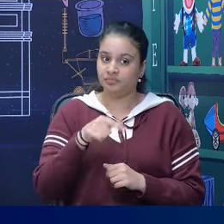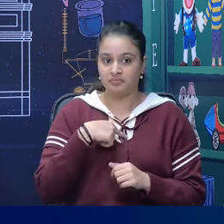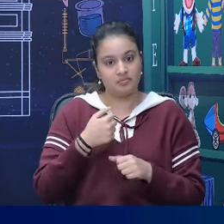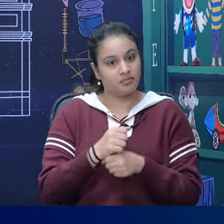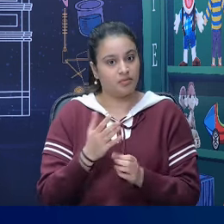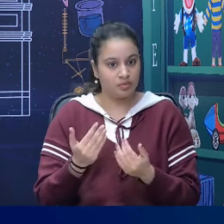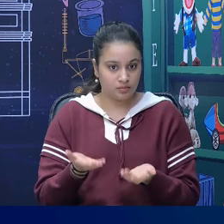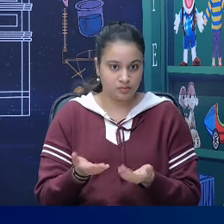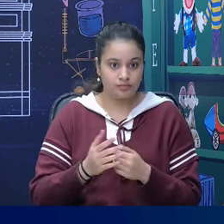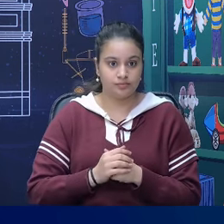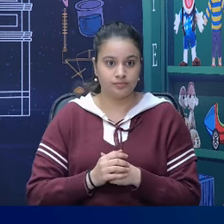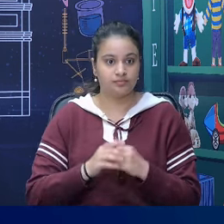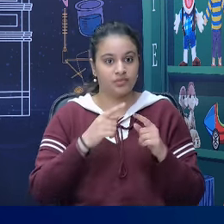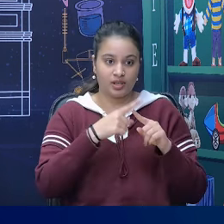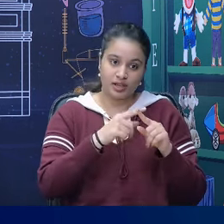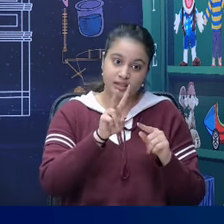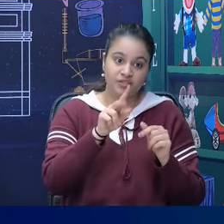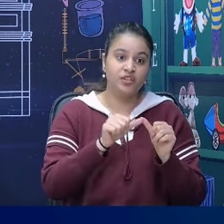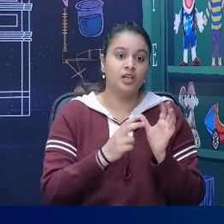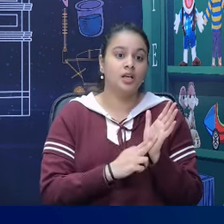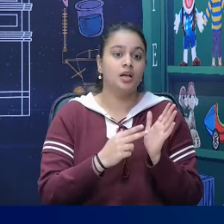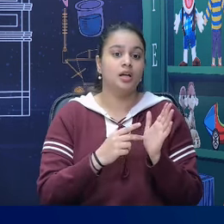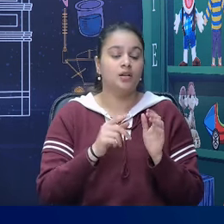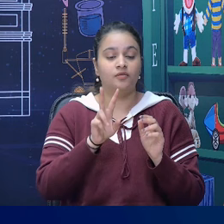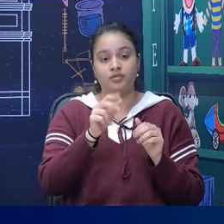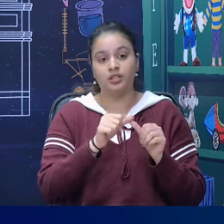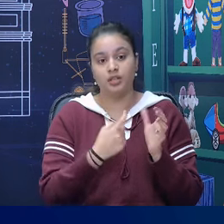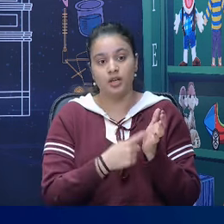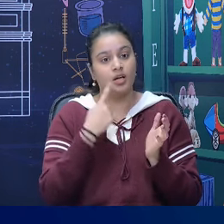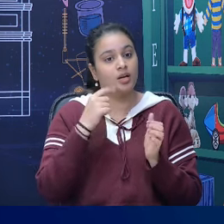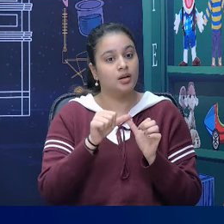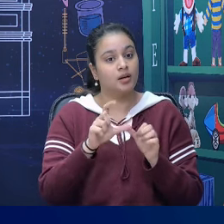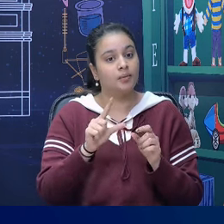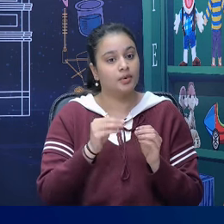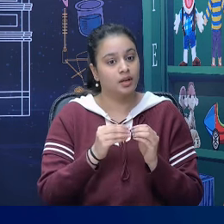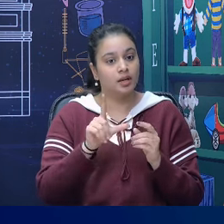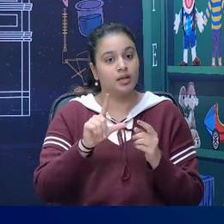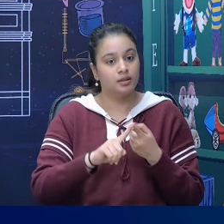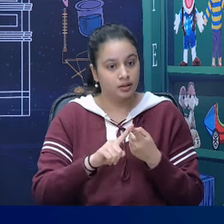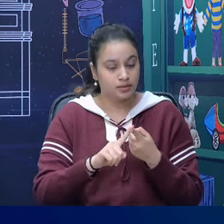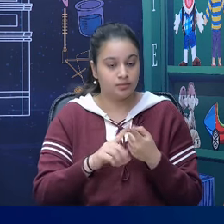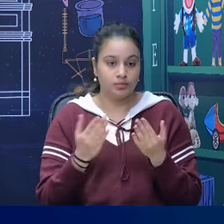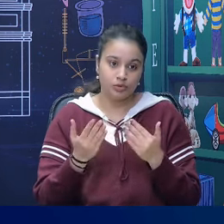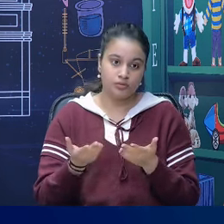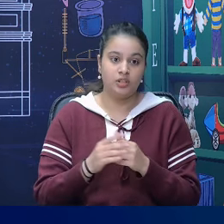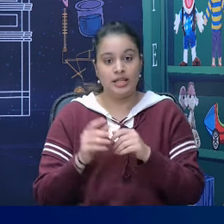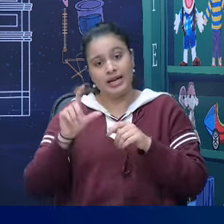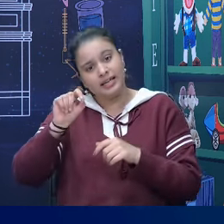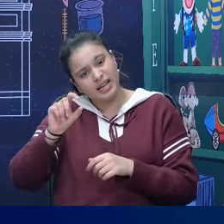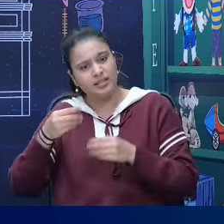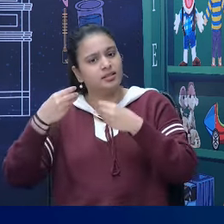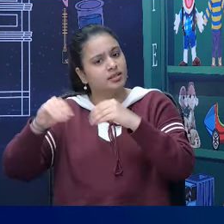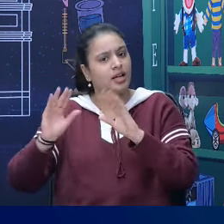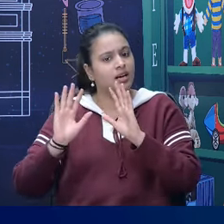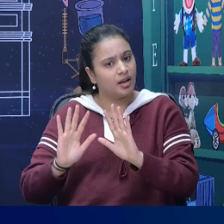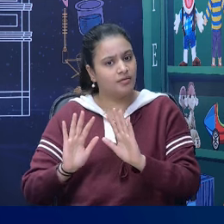गया और एक्स वेरिएबल है एक्स वेरिएबल है क्योंकि वैरी कर रहा है उस नंबर लड्डू का नंबर कभी 10 बिकेंगे 10 तो बिकेंगे ही बिकेंगे कभी और 10